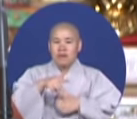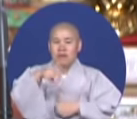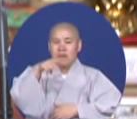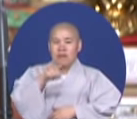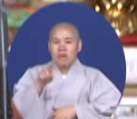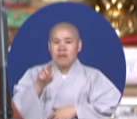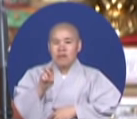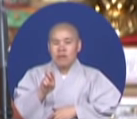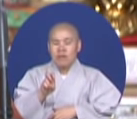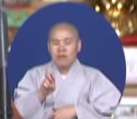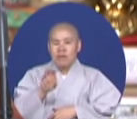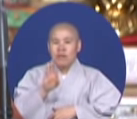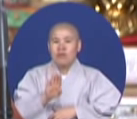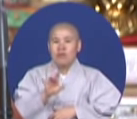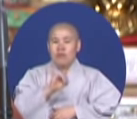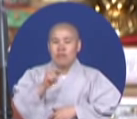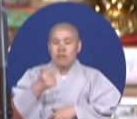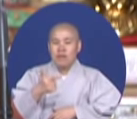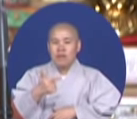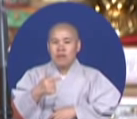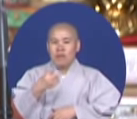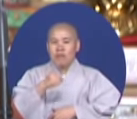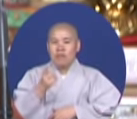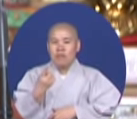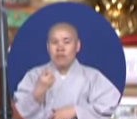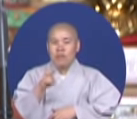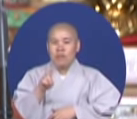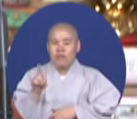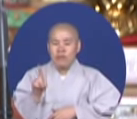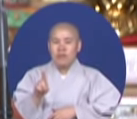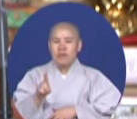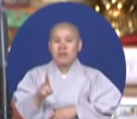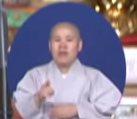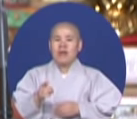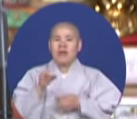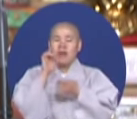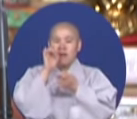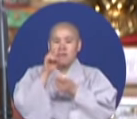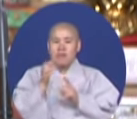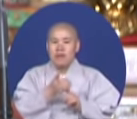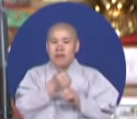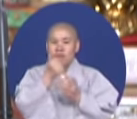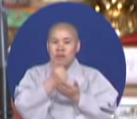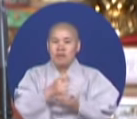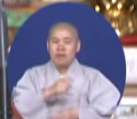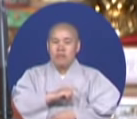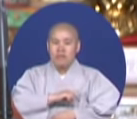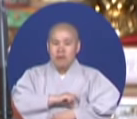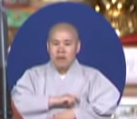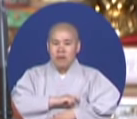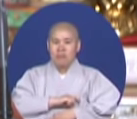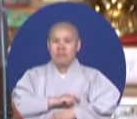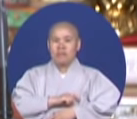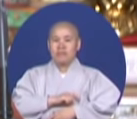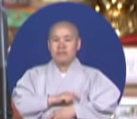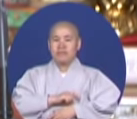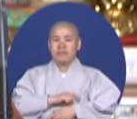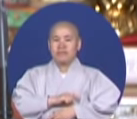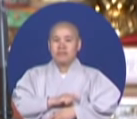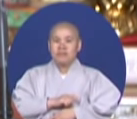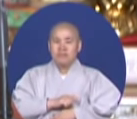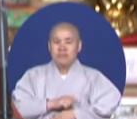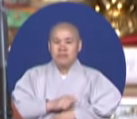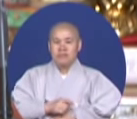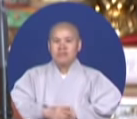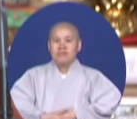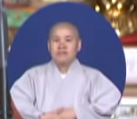접인도사예요. 아미타불이 영접할 접자, 인도할 인자 있잖아요. 접인이요. 그래서